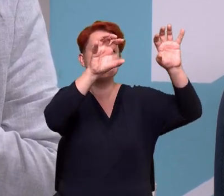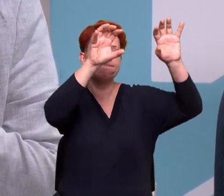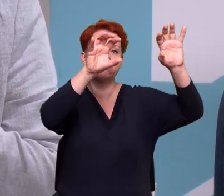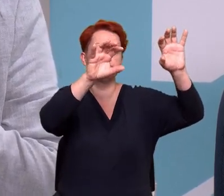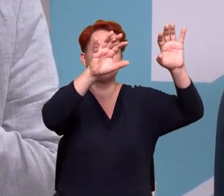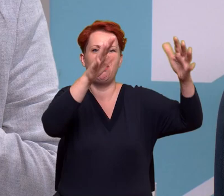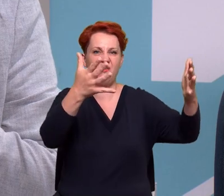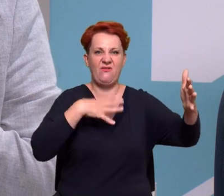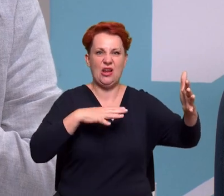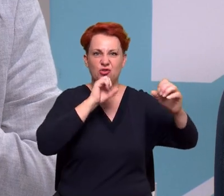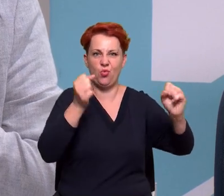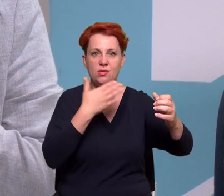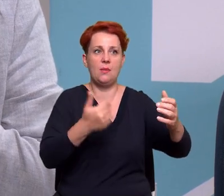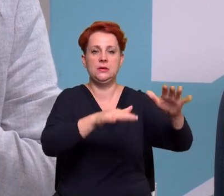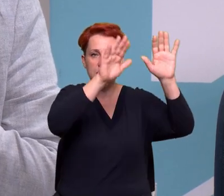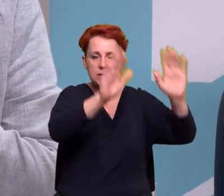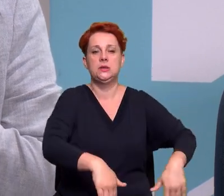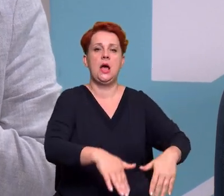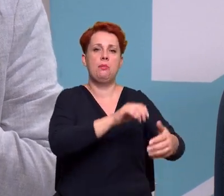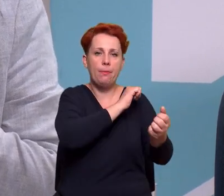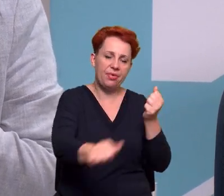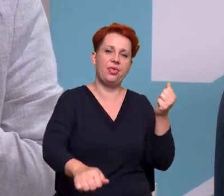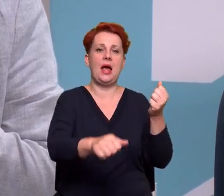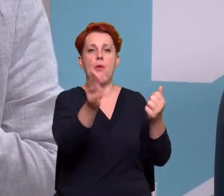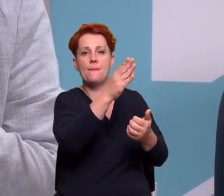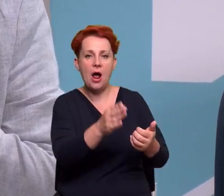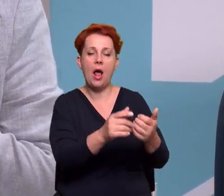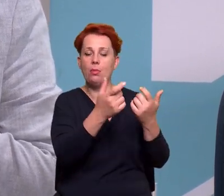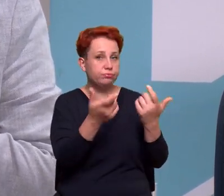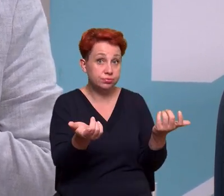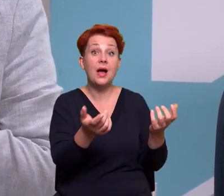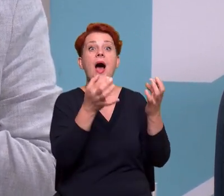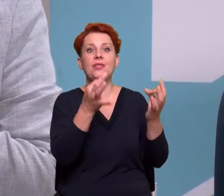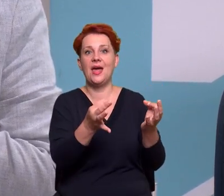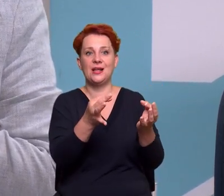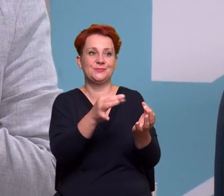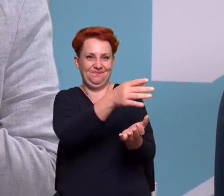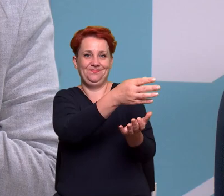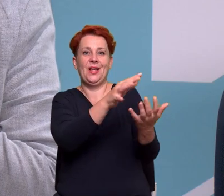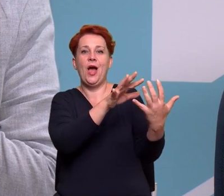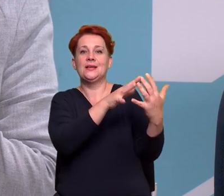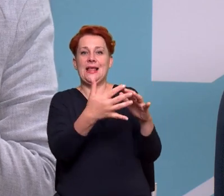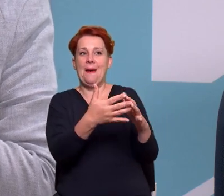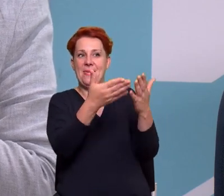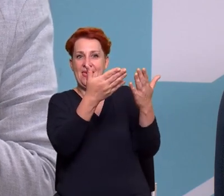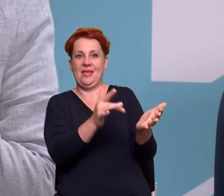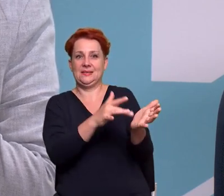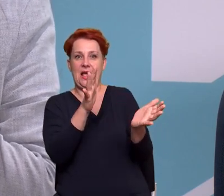zakryć, albo przemalować, albo przerobić, albo wyburzyć. Dzisiaj to są oczywiście obiekty wpisane do rejestru zabytków. Tak samo